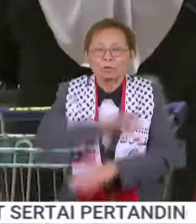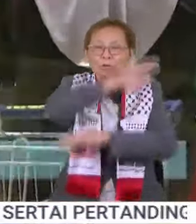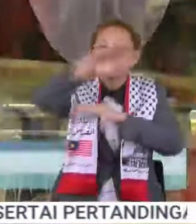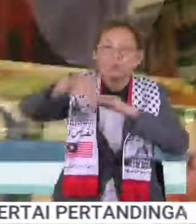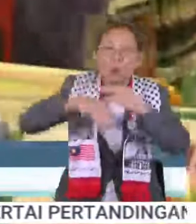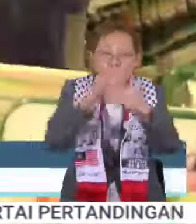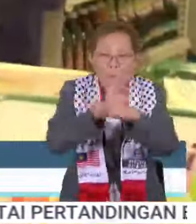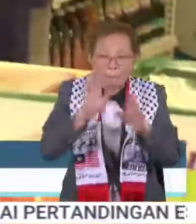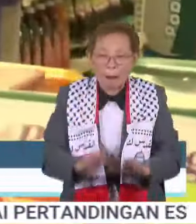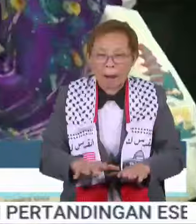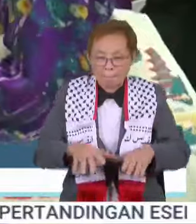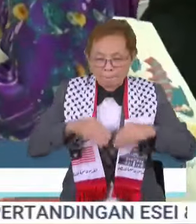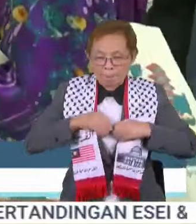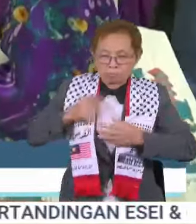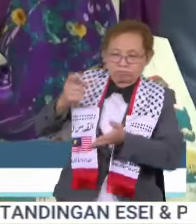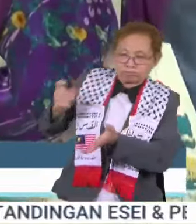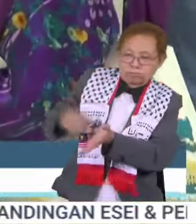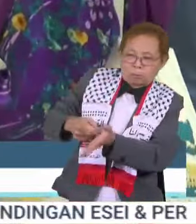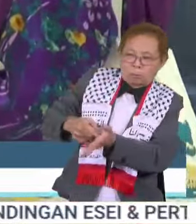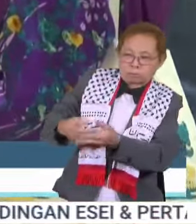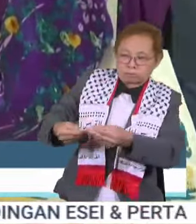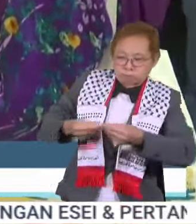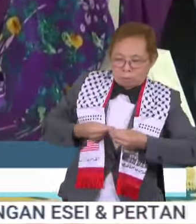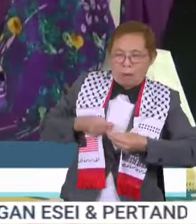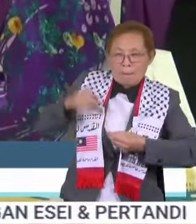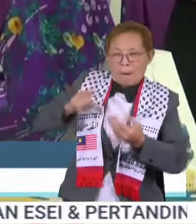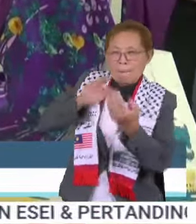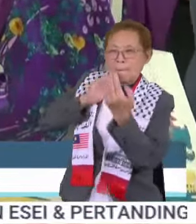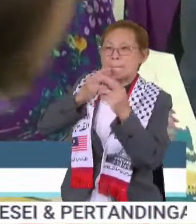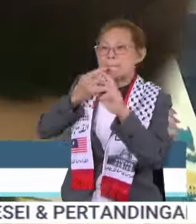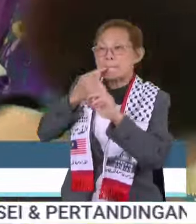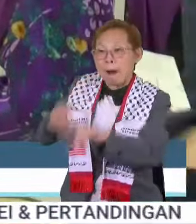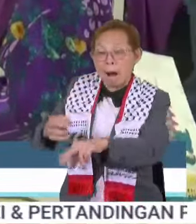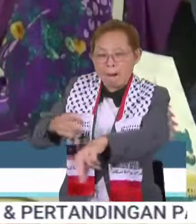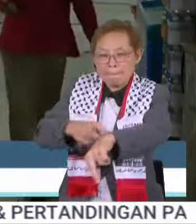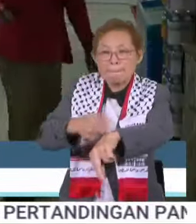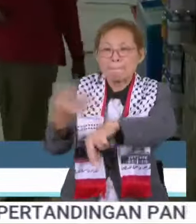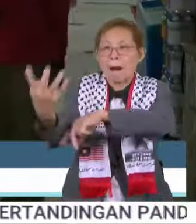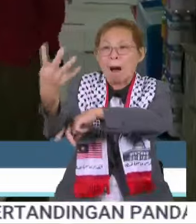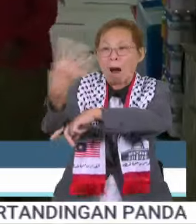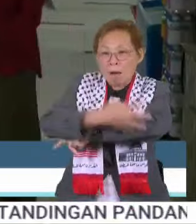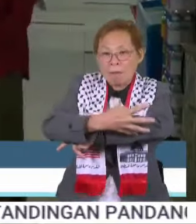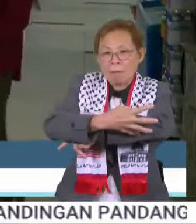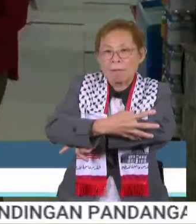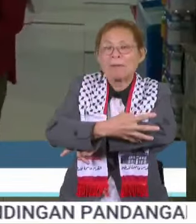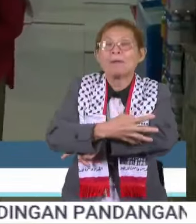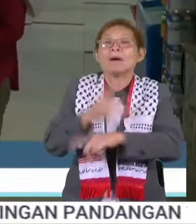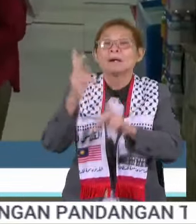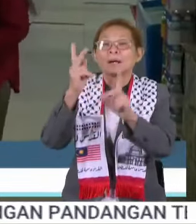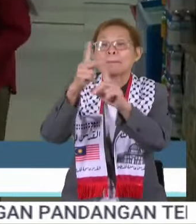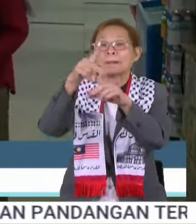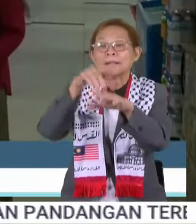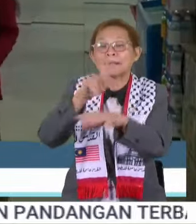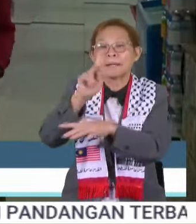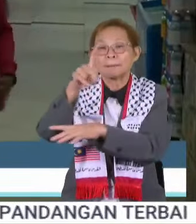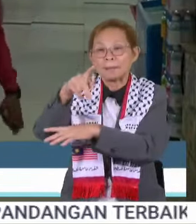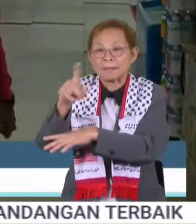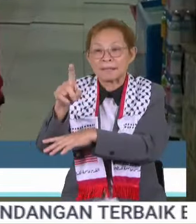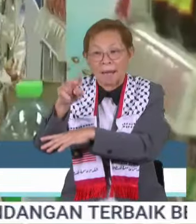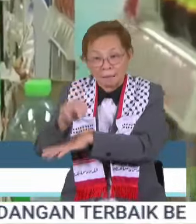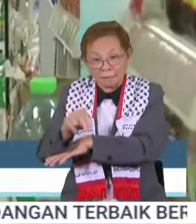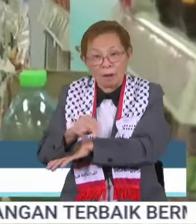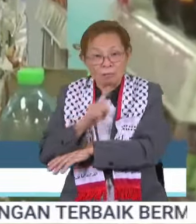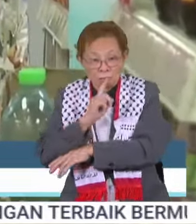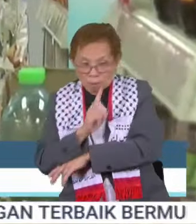Kesemua peniaga yang menerima notis itu perlu memberi maklum balas dalam tempoh 4 hari kepada kementerian bagi memastikan